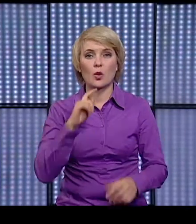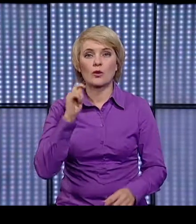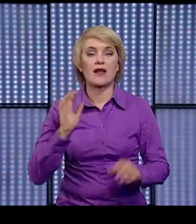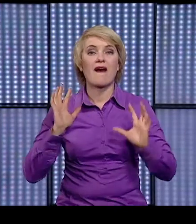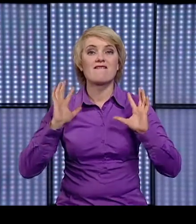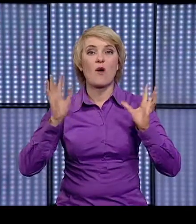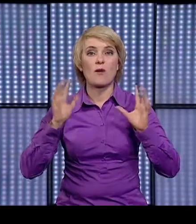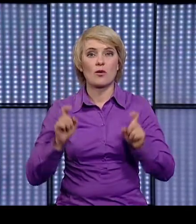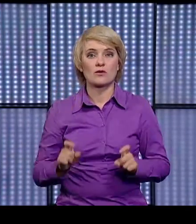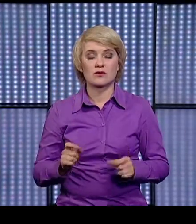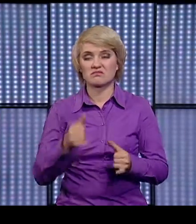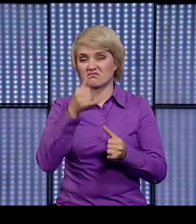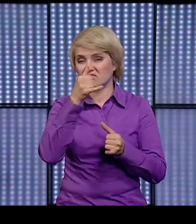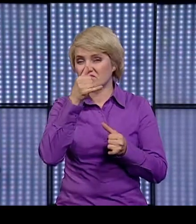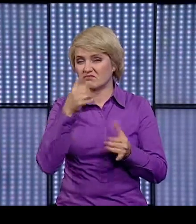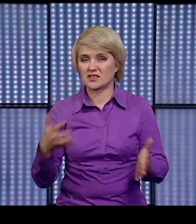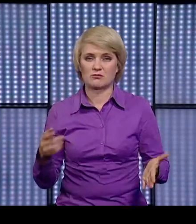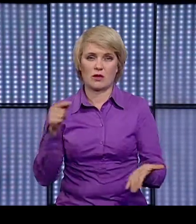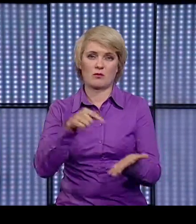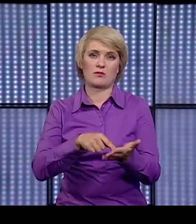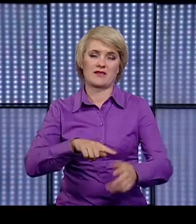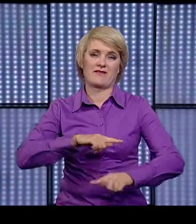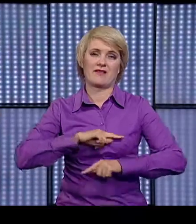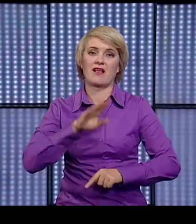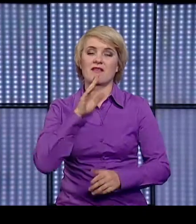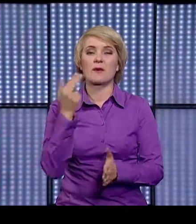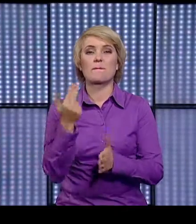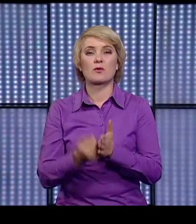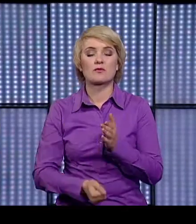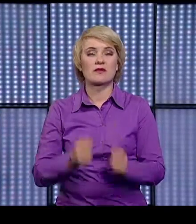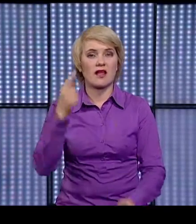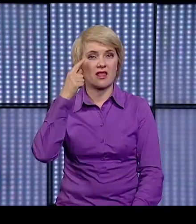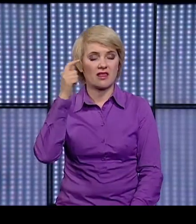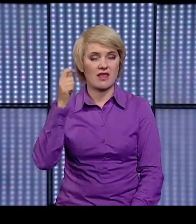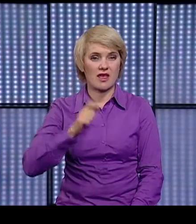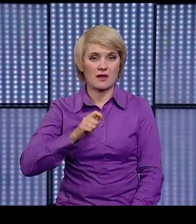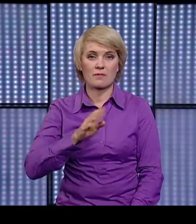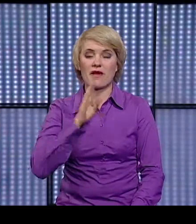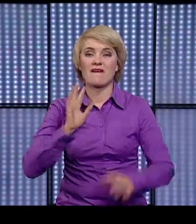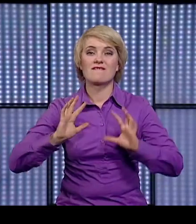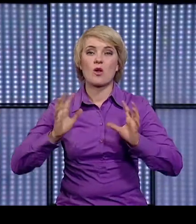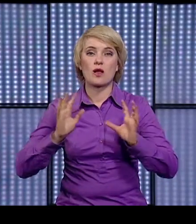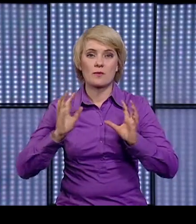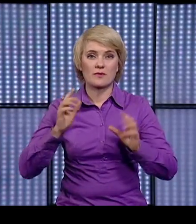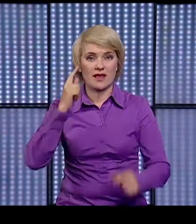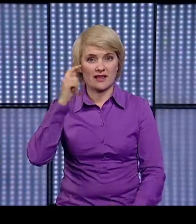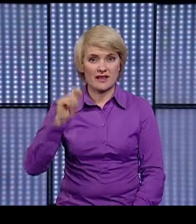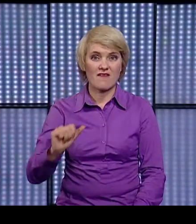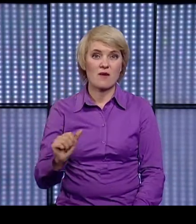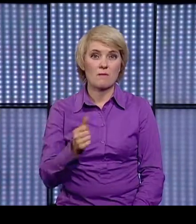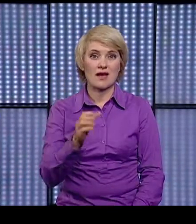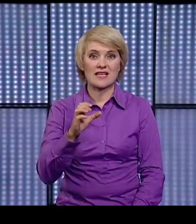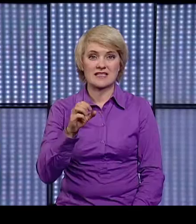волейболу, сидячи, не змогла пробитися до фіналу. Наші дівчата поступилися китаянкам. Волейболістки з Піднебесної вже у першому